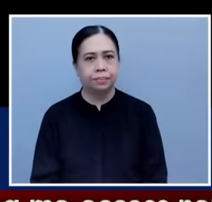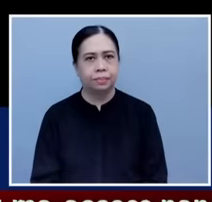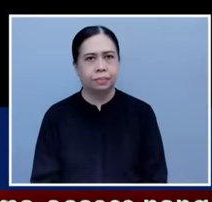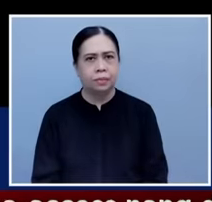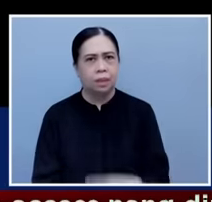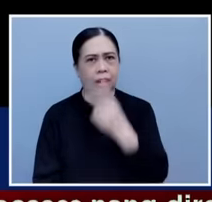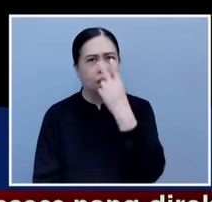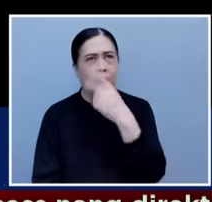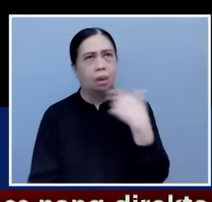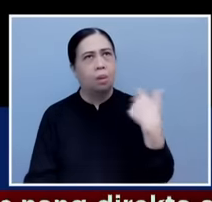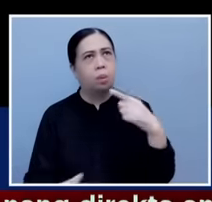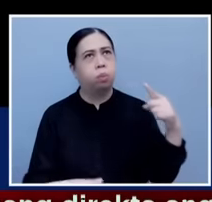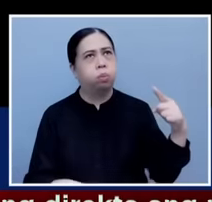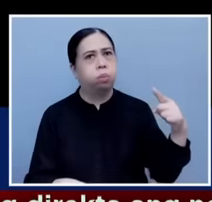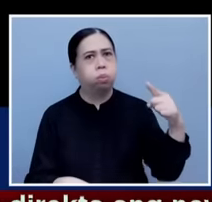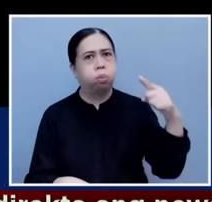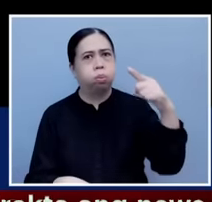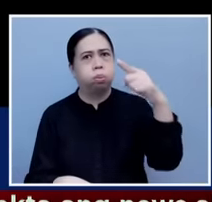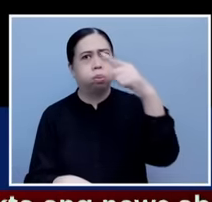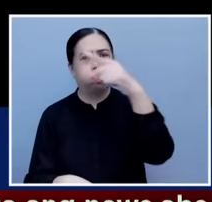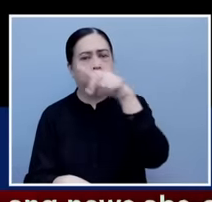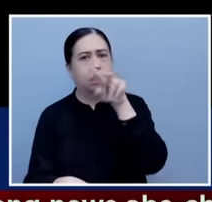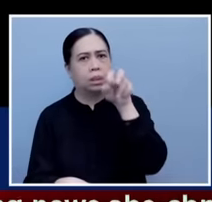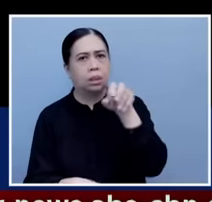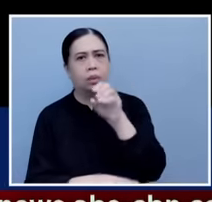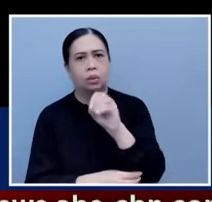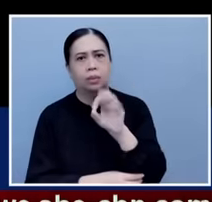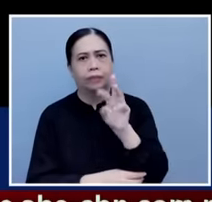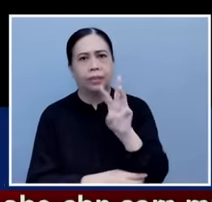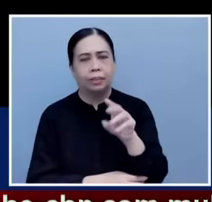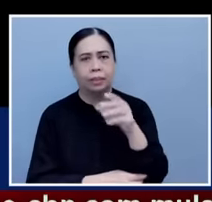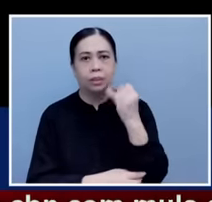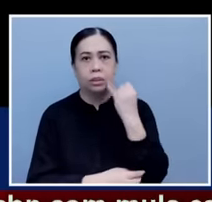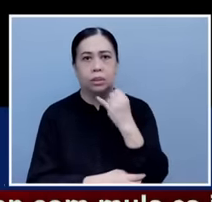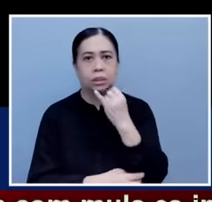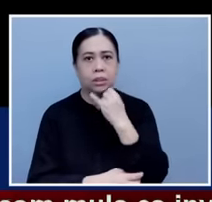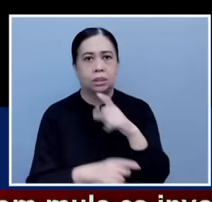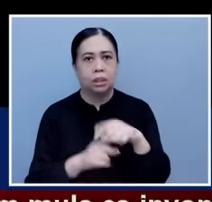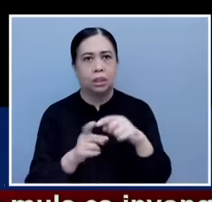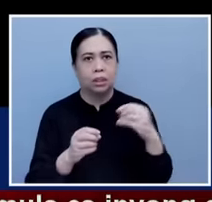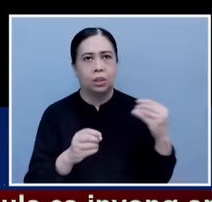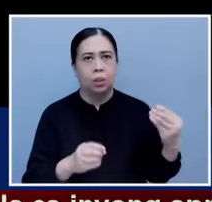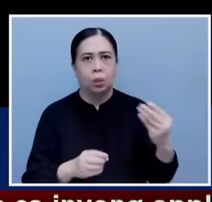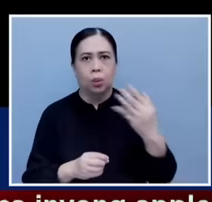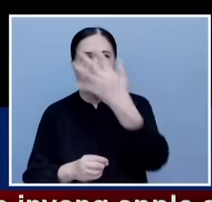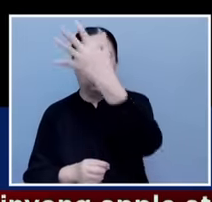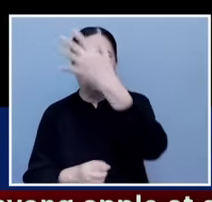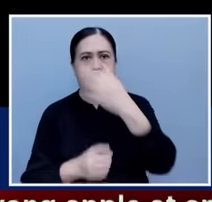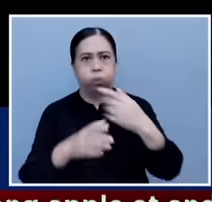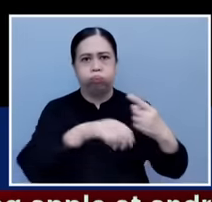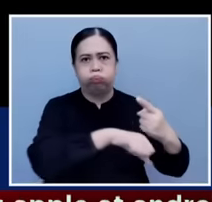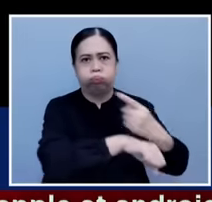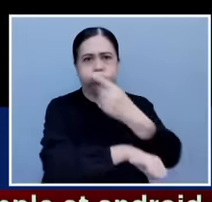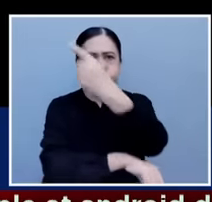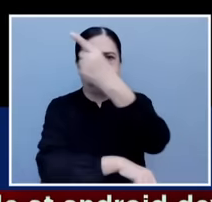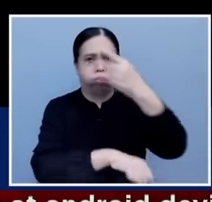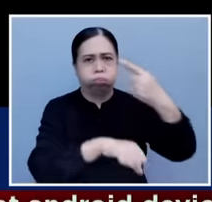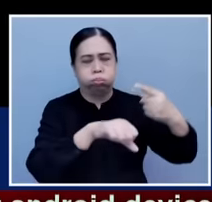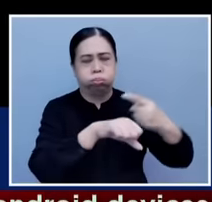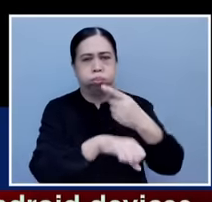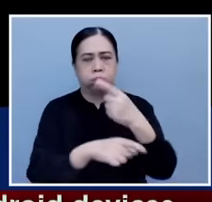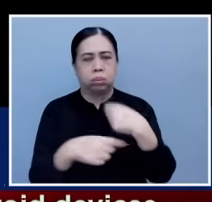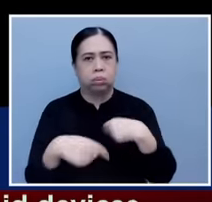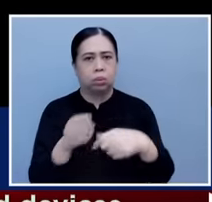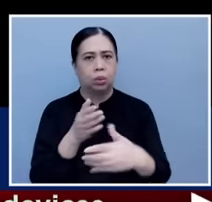Kitang-kita ng isang overseas Filipino worker sa Israel ang mga nagliliparang missile habang bumabiyahe sa isang